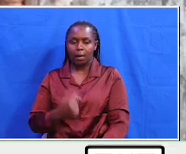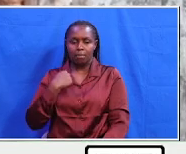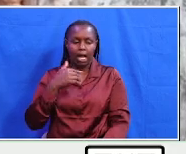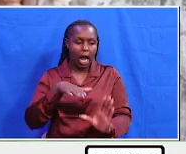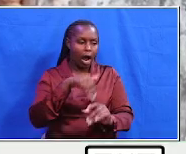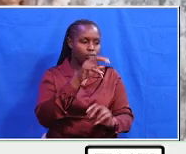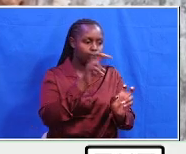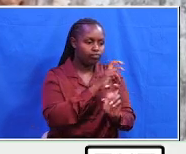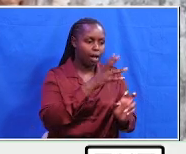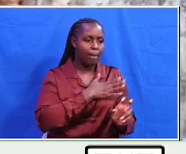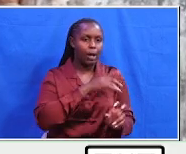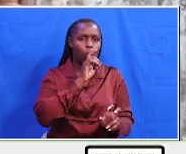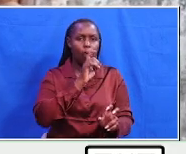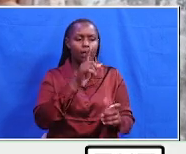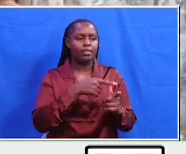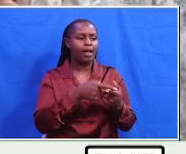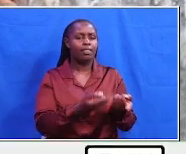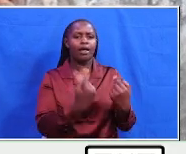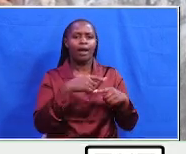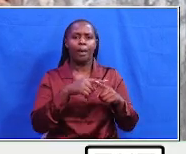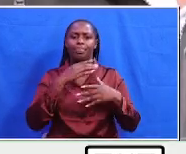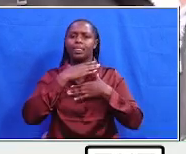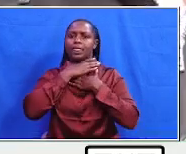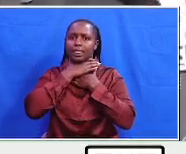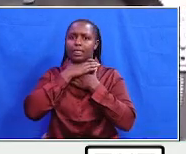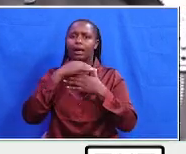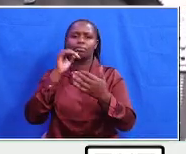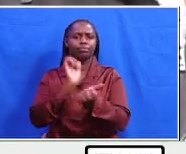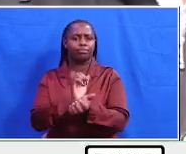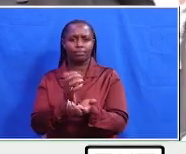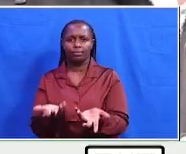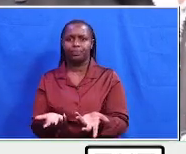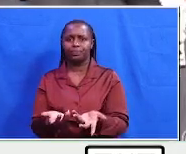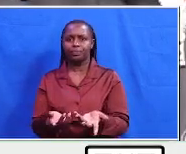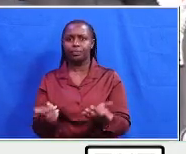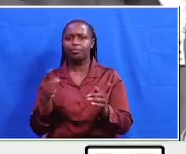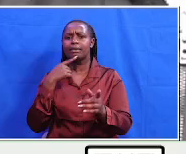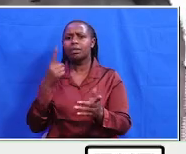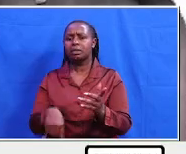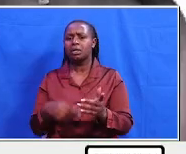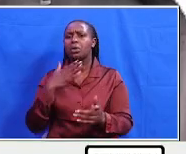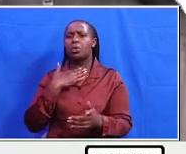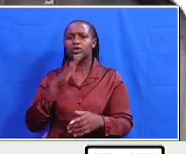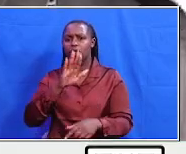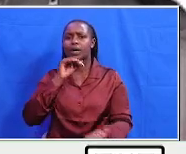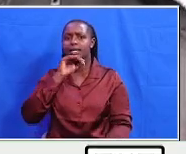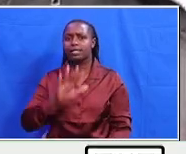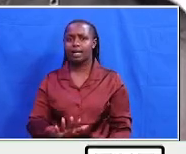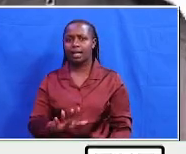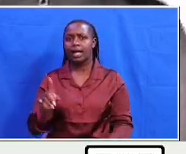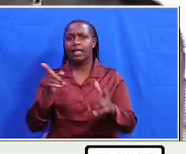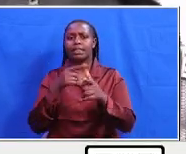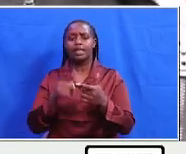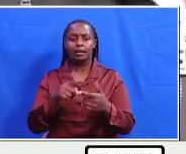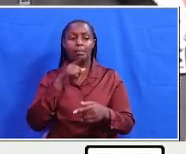zangu, walinishtukia wakaninyonga, wakanifunga pingu na wakaongea wakasema oh tunataka kijana. Sasa ndio mama